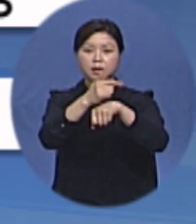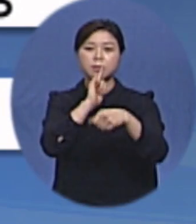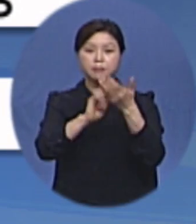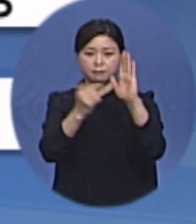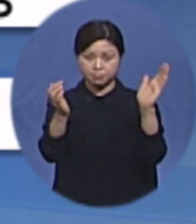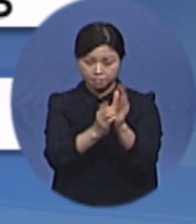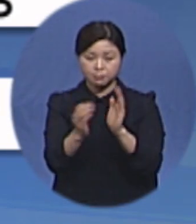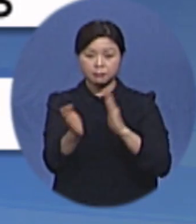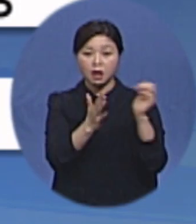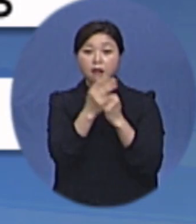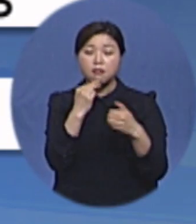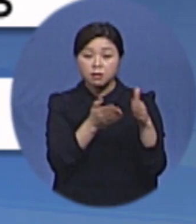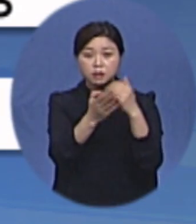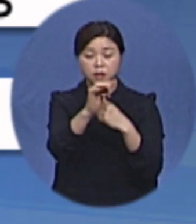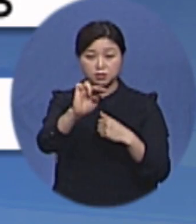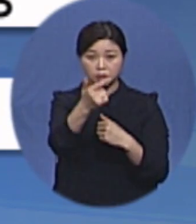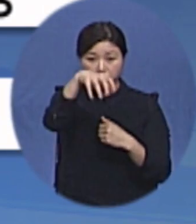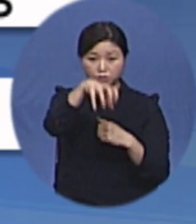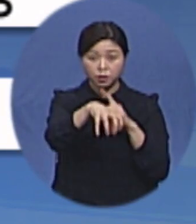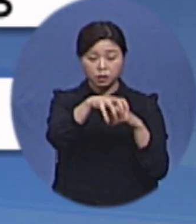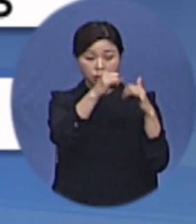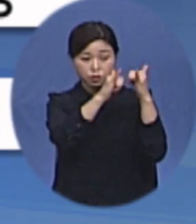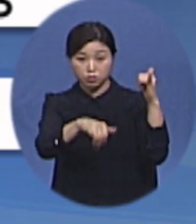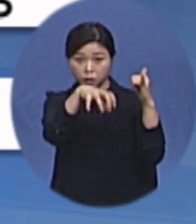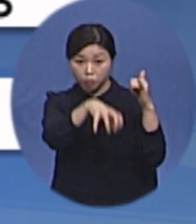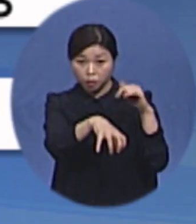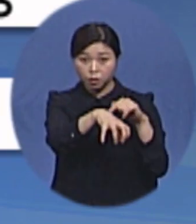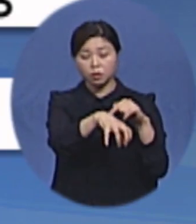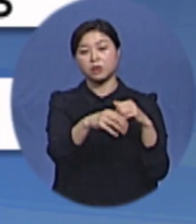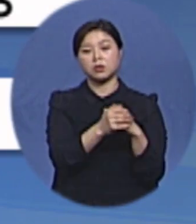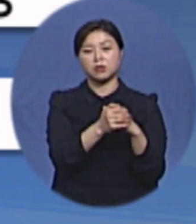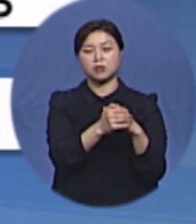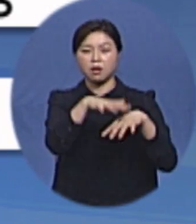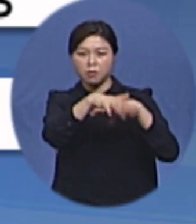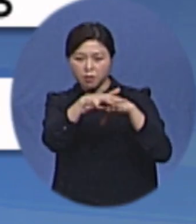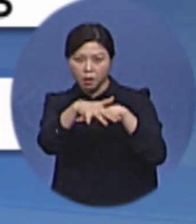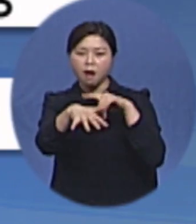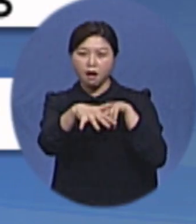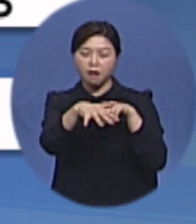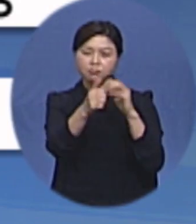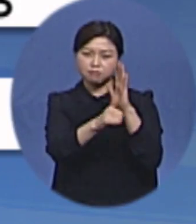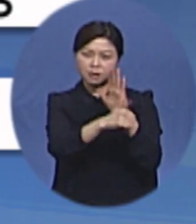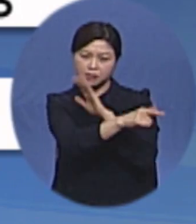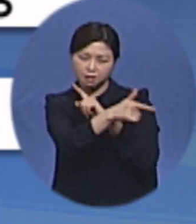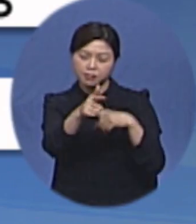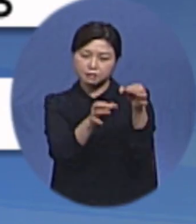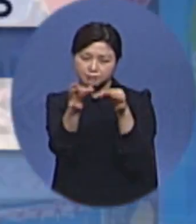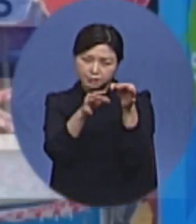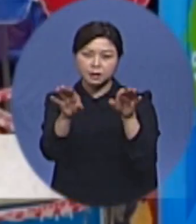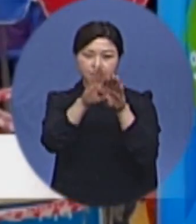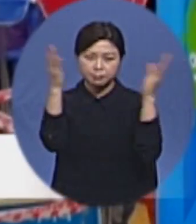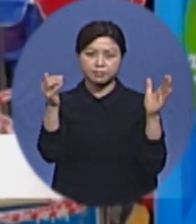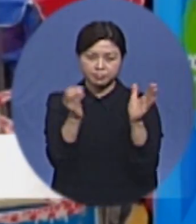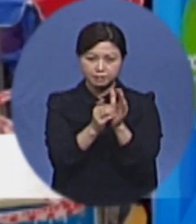경기도 연천군이 연천 전곡리 유적지에서 연천군 농특산물 큰 장터를 열었습니다.